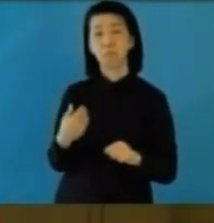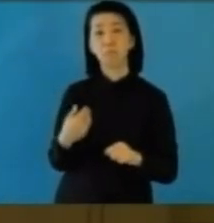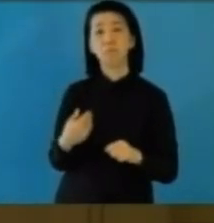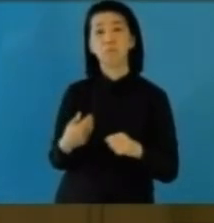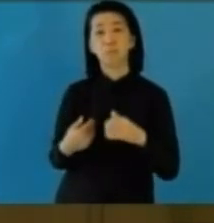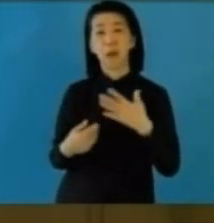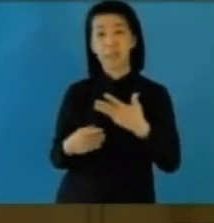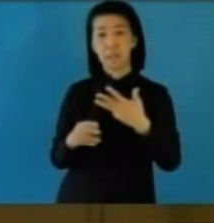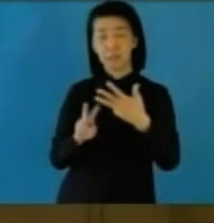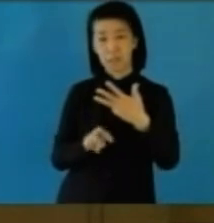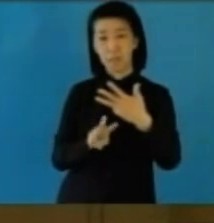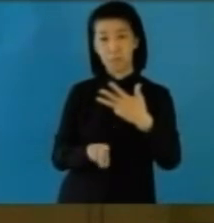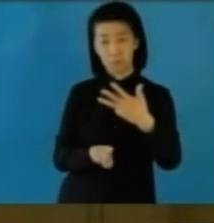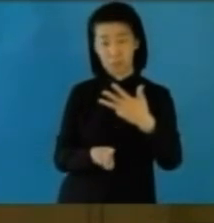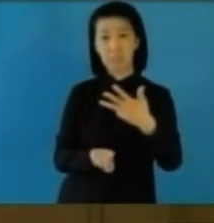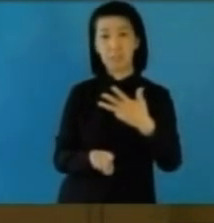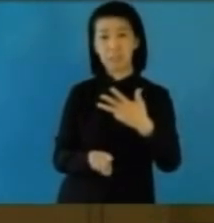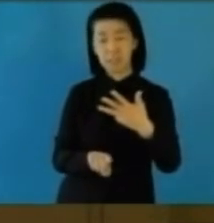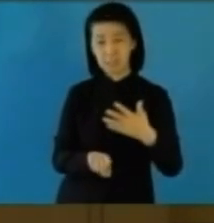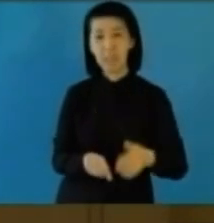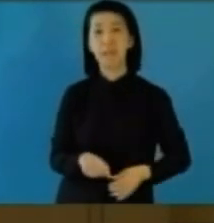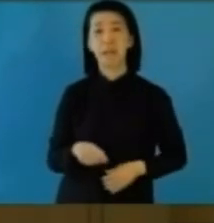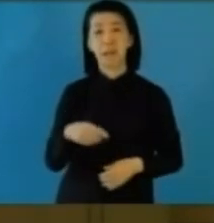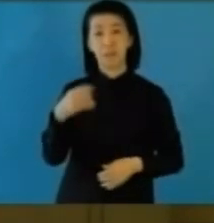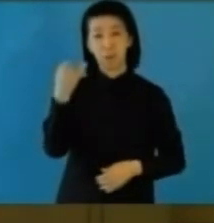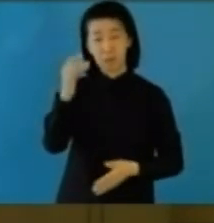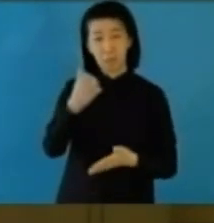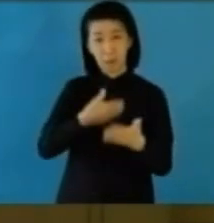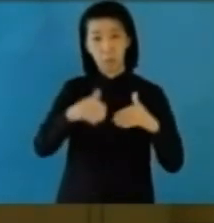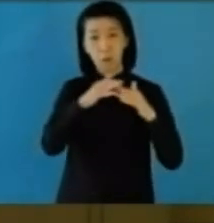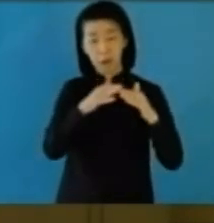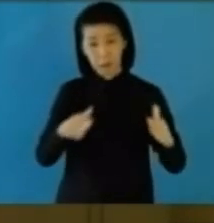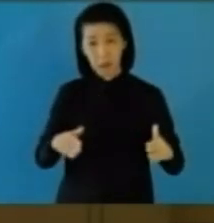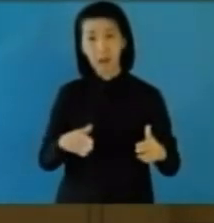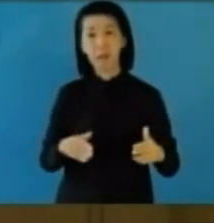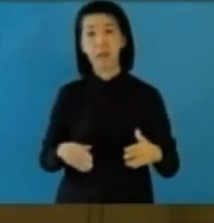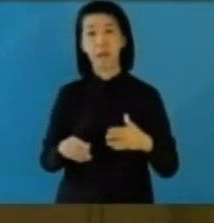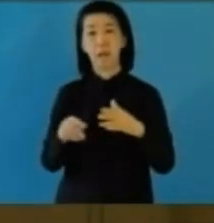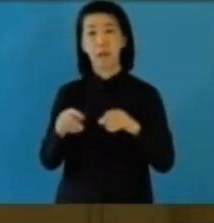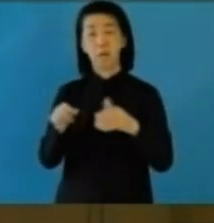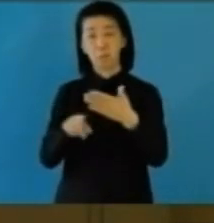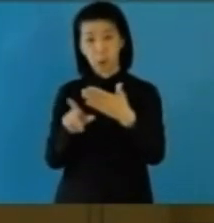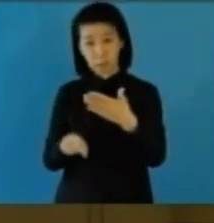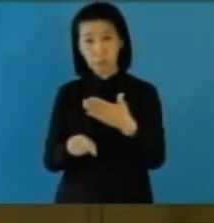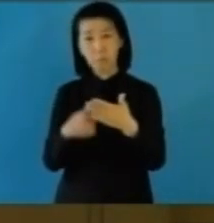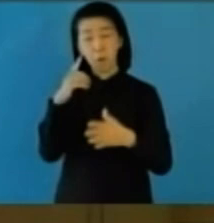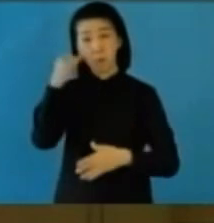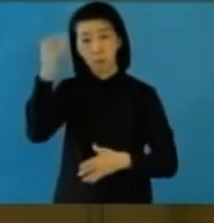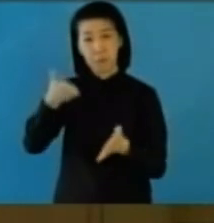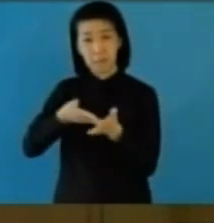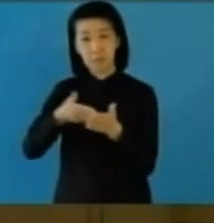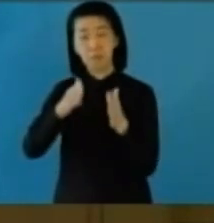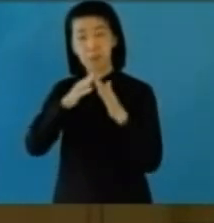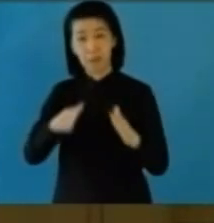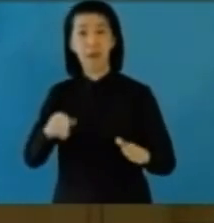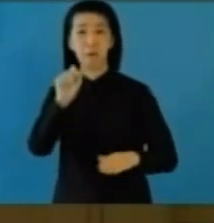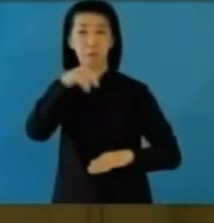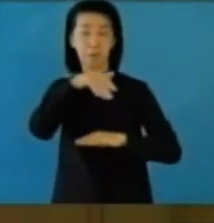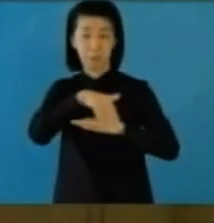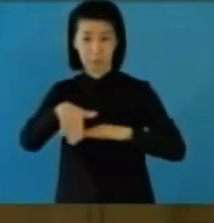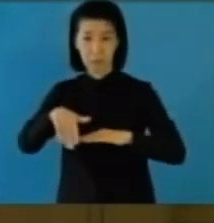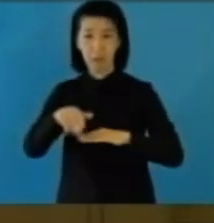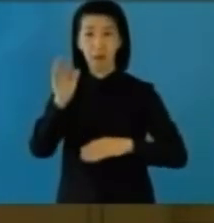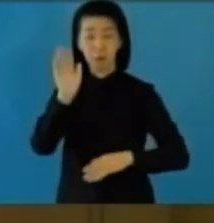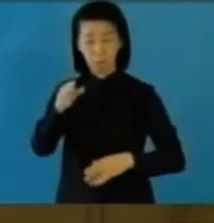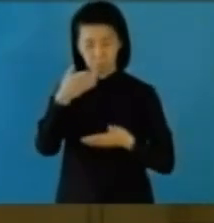ており、また今月30日には保護者説明会を予定していると聞いております。今後とも教育委員会において丁寧な説明を行